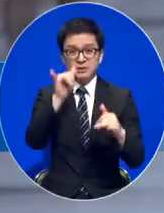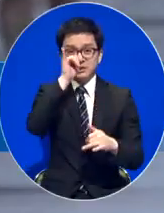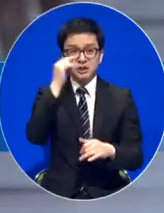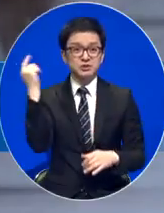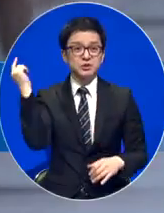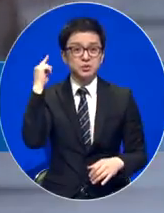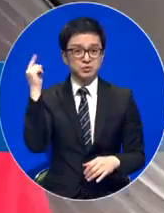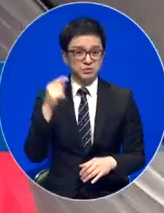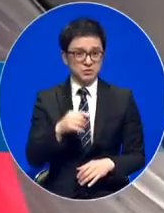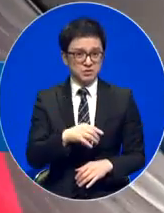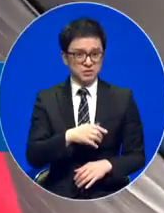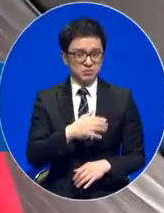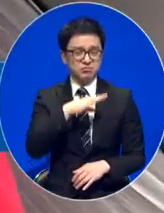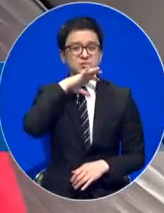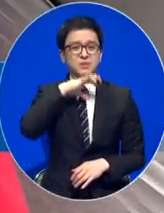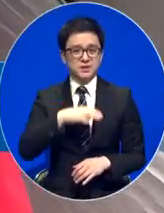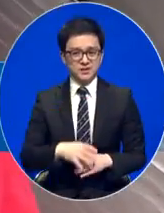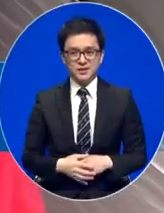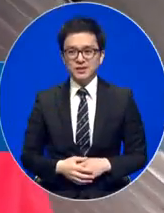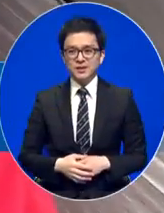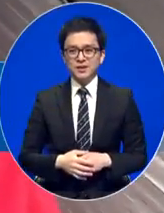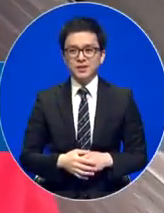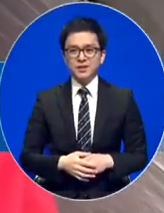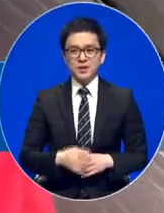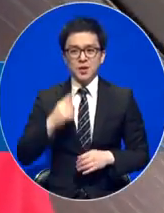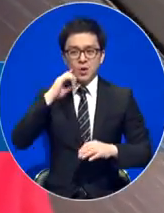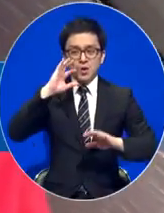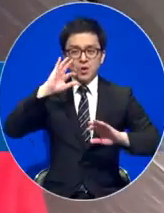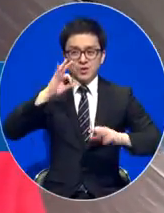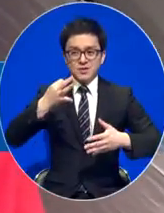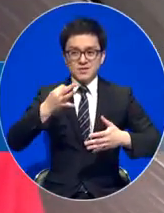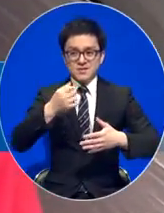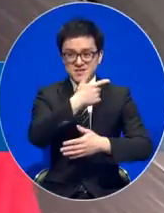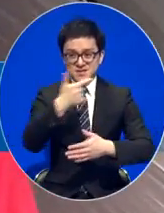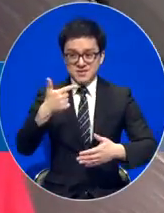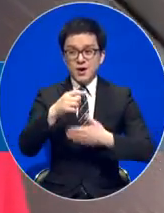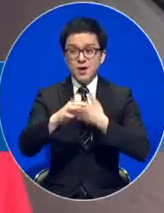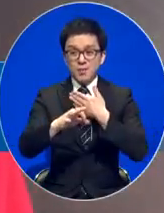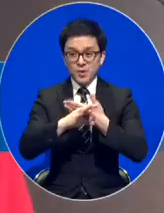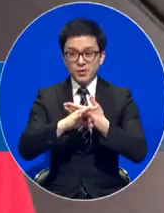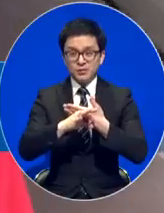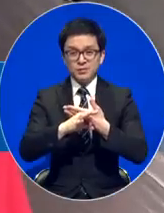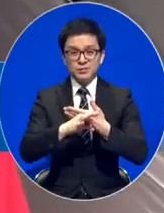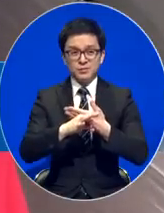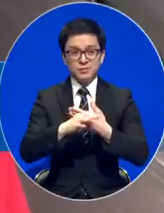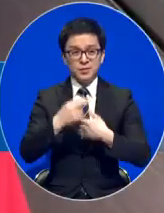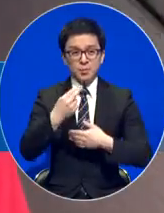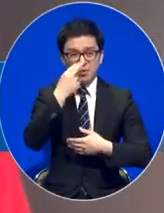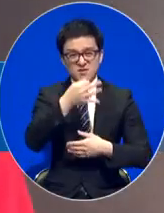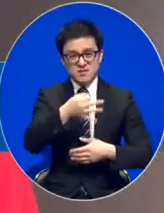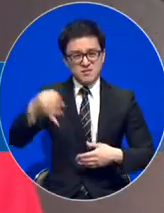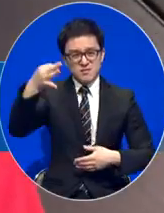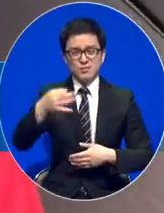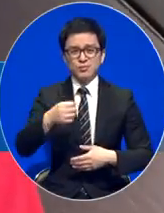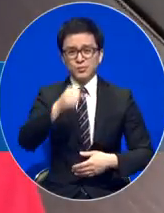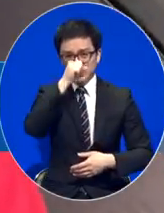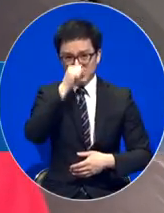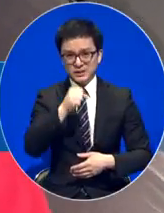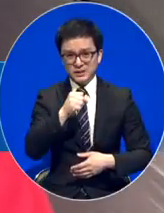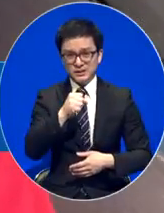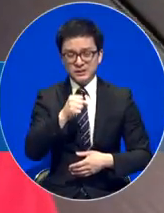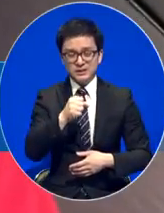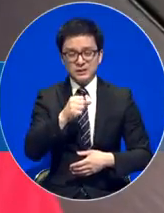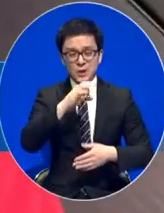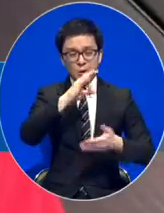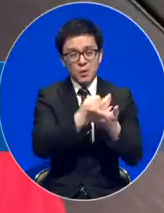것 같습니다. 월 수입이 많으면 많이 번 대로 내시는 게 맞고요. 소득이 적으신 분들은